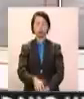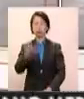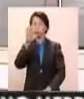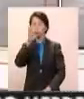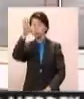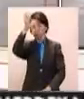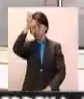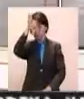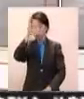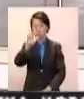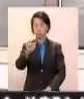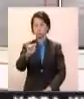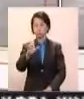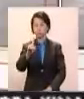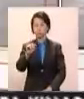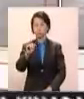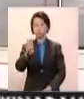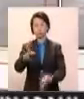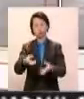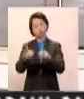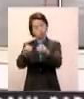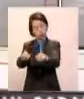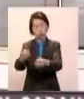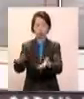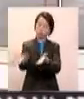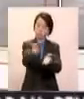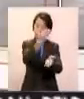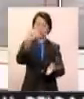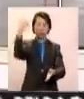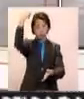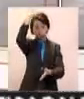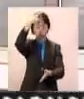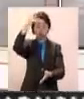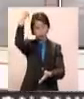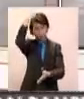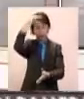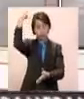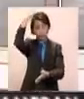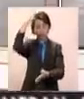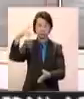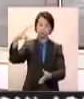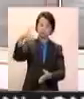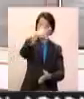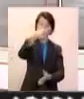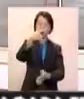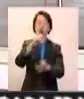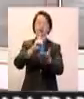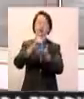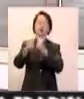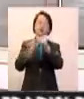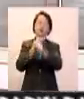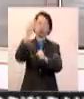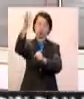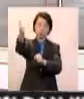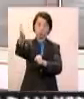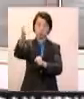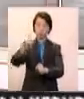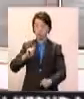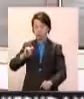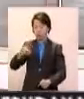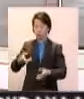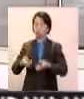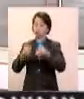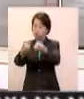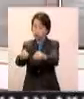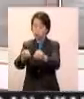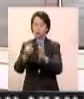Ibu bapa Allahyarham Muhammad Adib ditawarkan untuk menunaikan ibadah haji pada tahun hadapan. Tawaran dibuat tabung haji TH berdasarkan kaedah